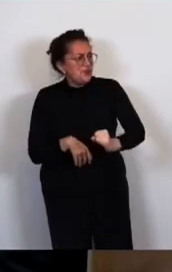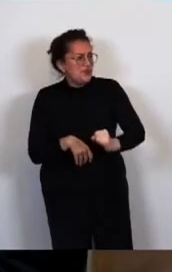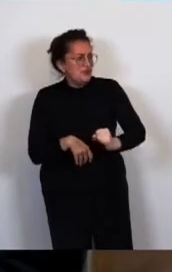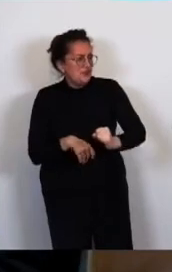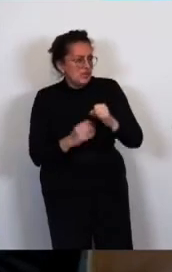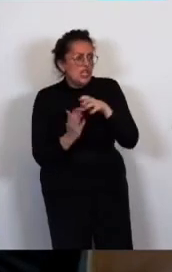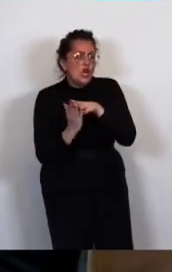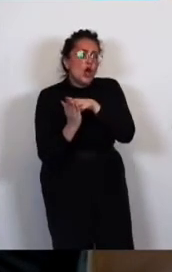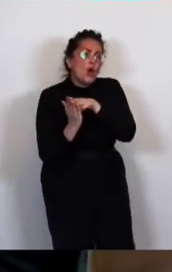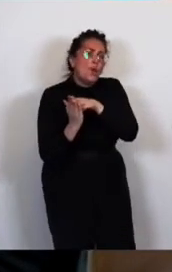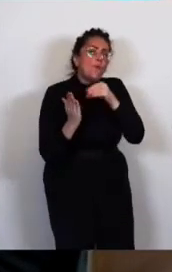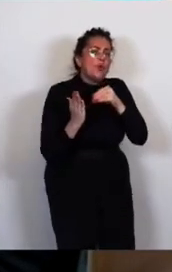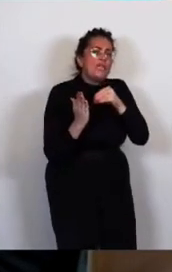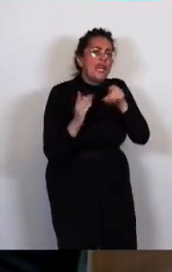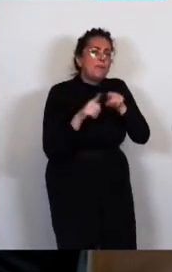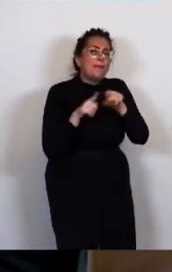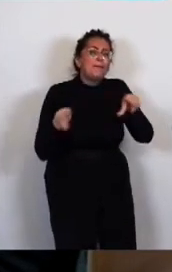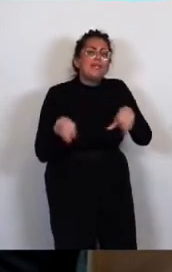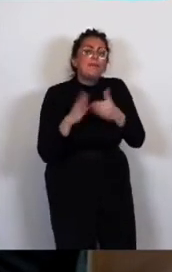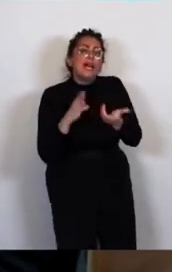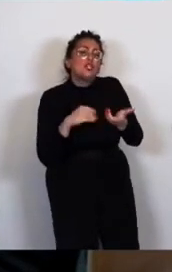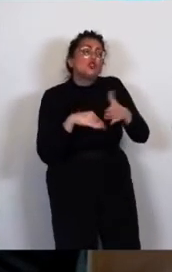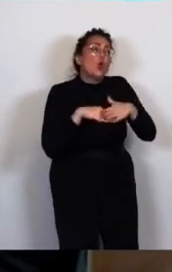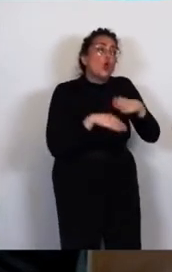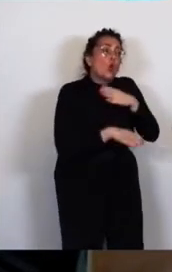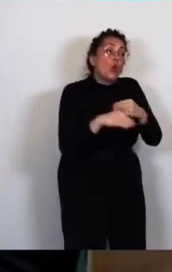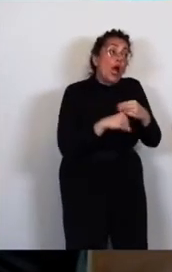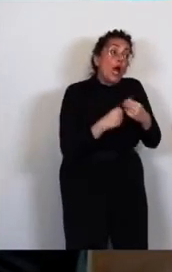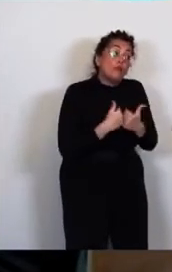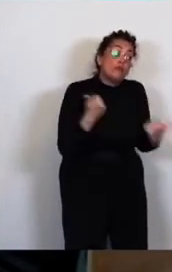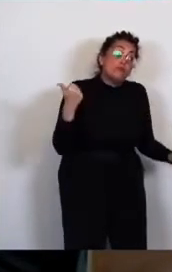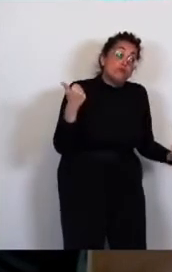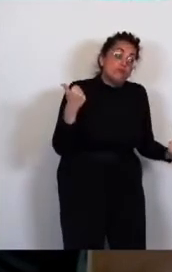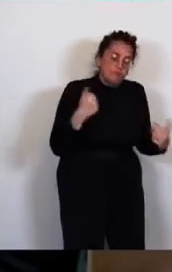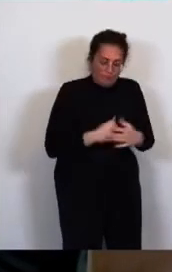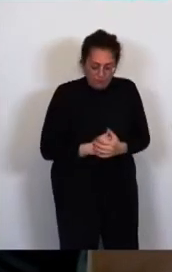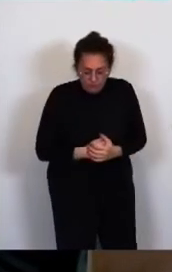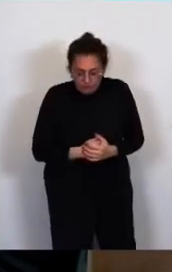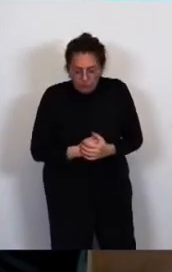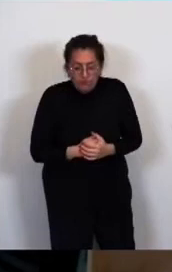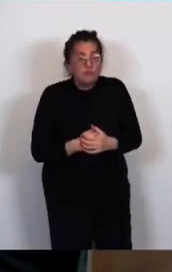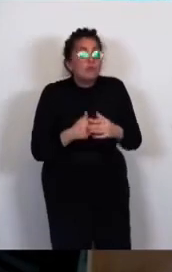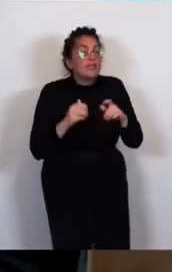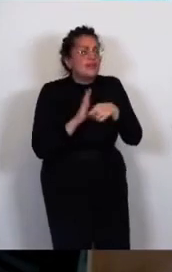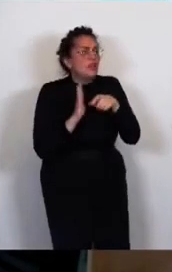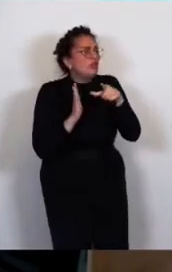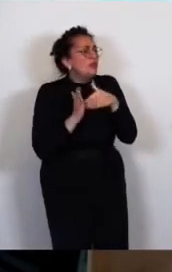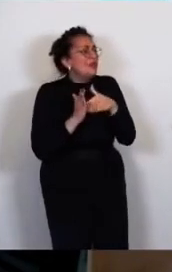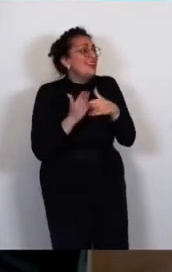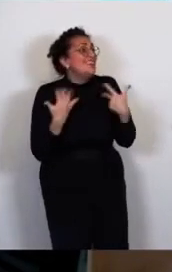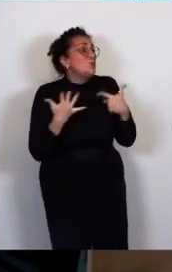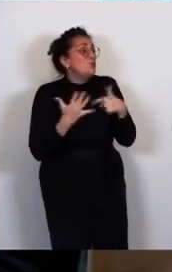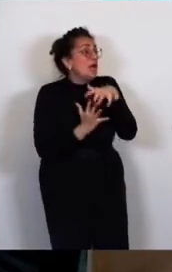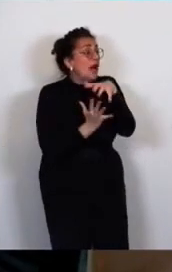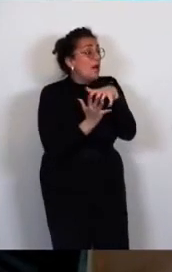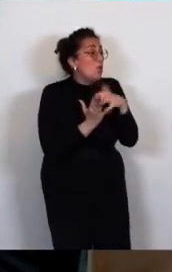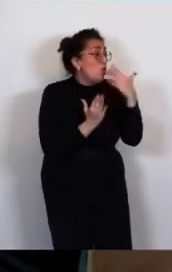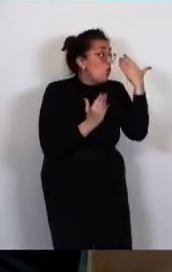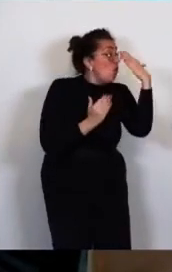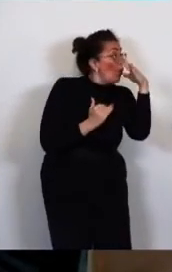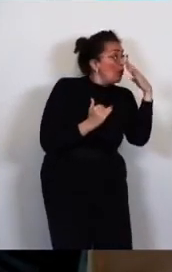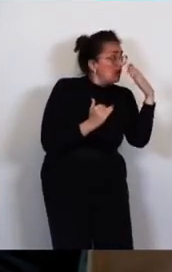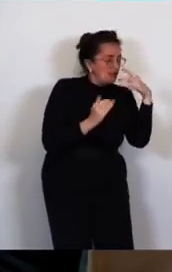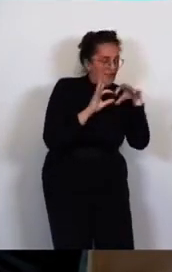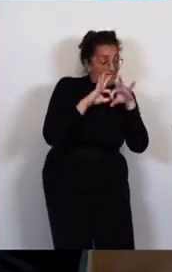pertinence ». La Cour des comptes européenne, quant à elle, en 2018, se montrait encore plus critique en écrivant, je